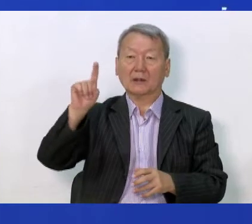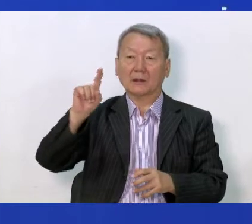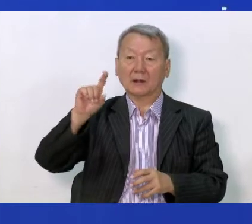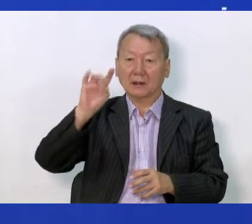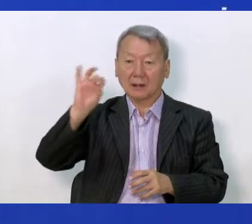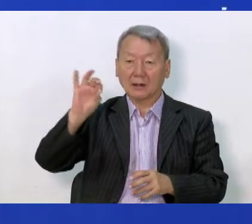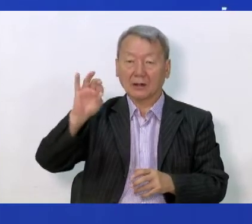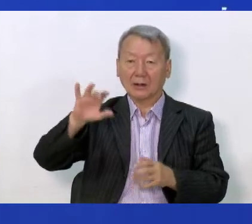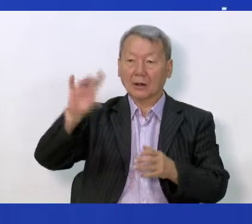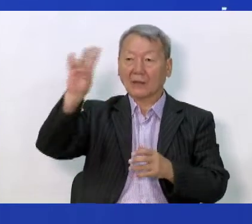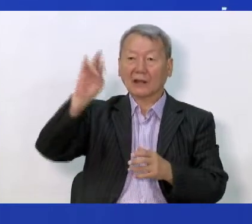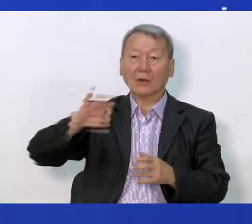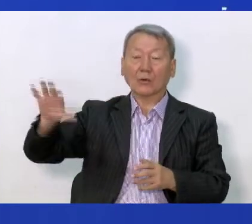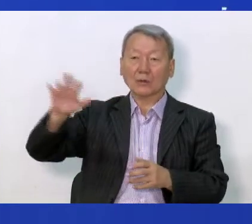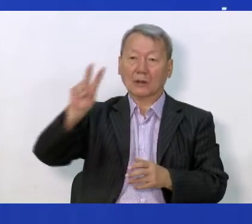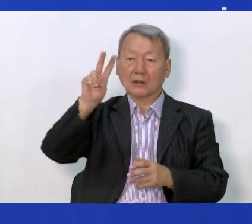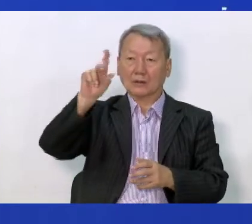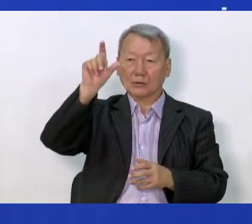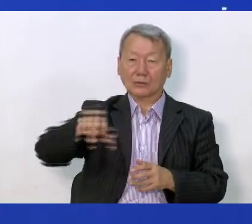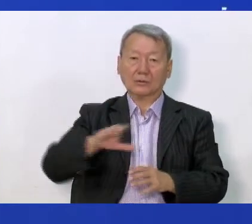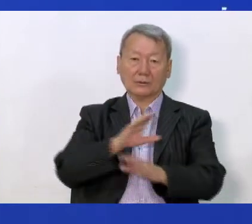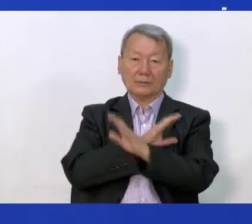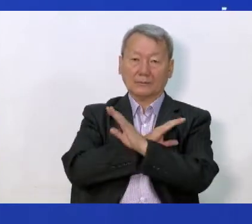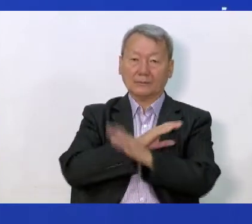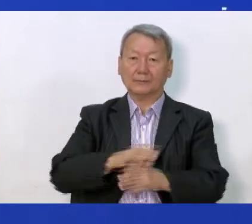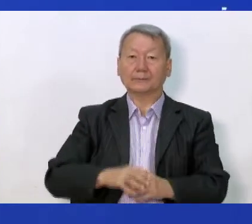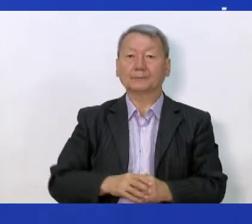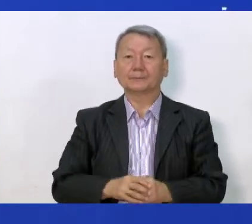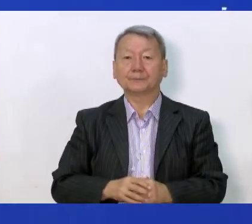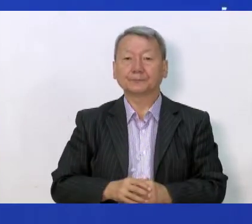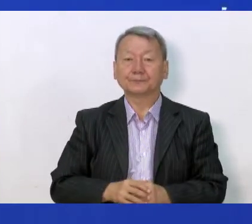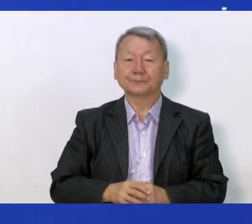ал эми Нарын облусунда 2 учур катталды.